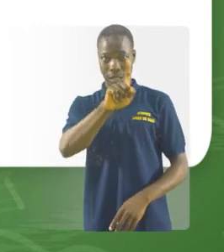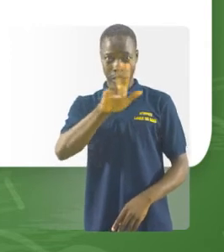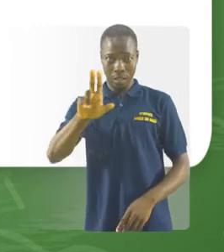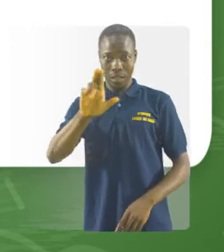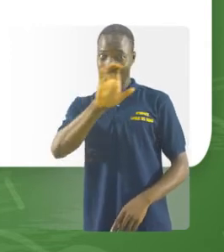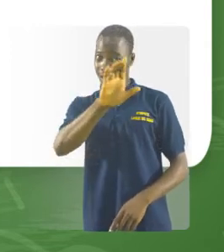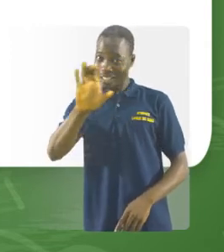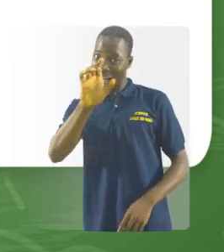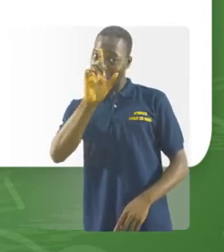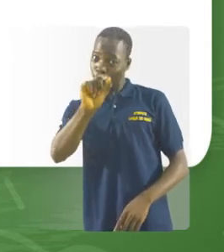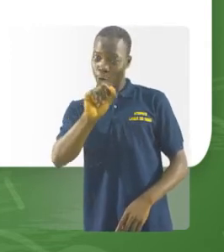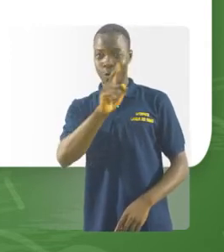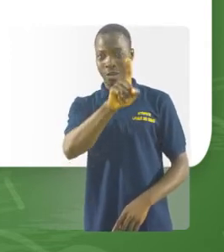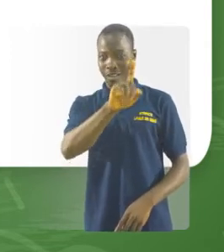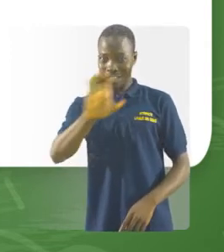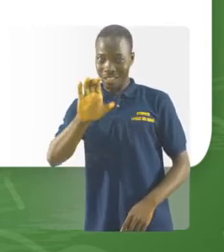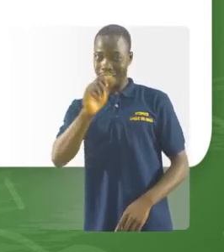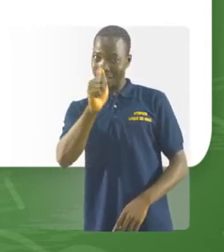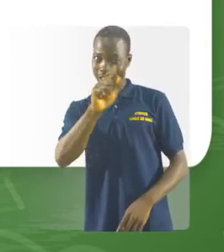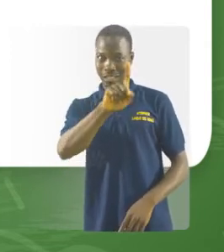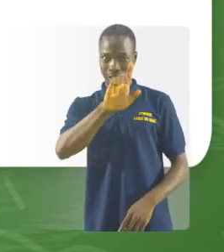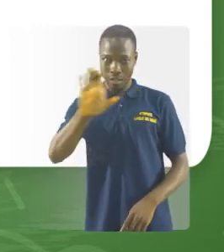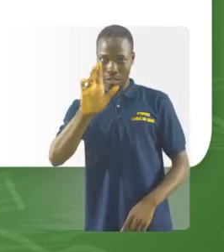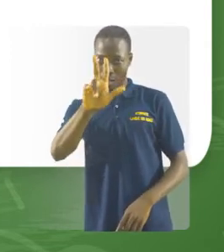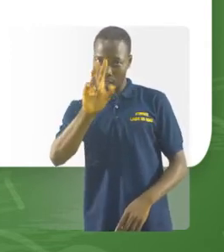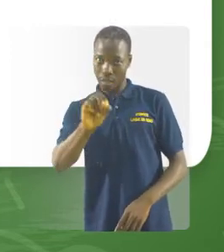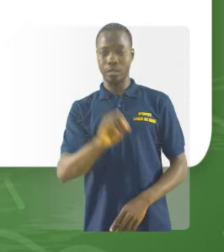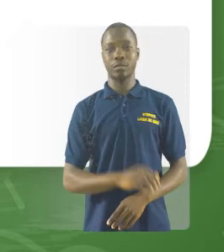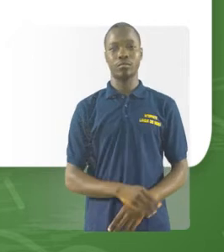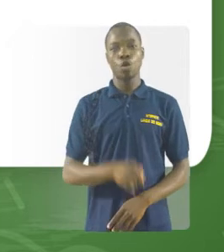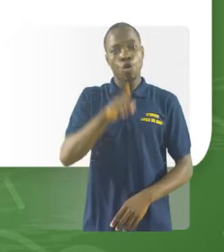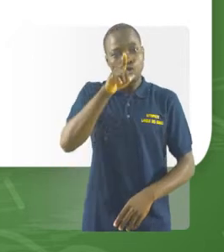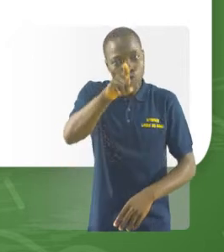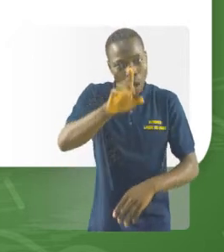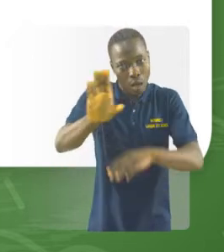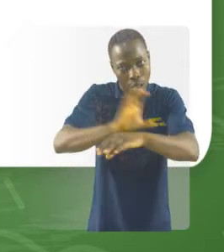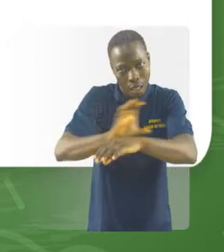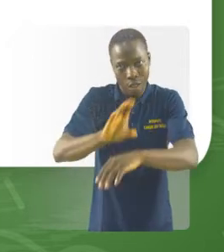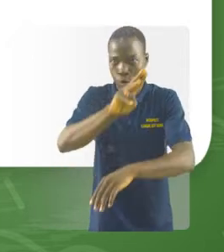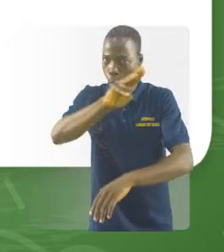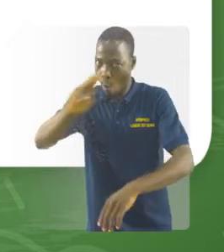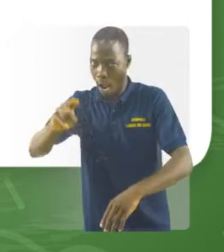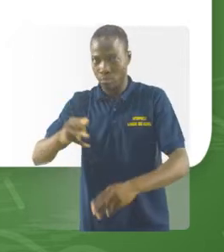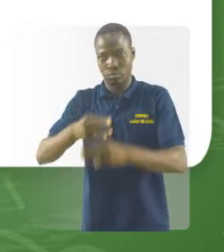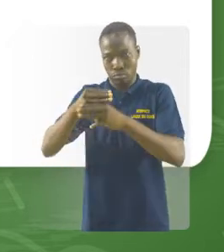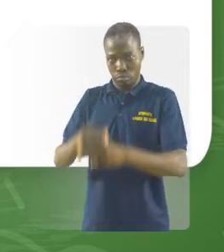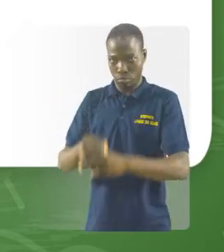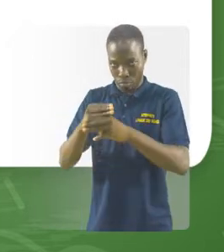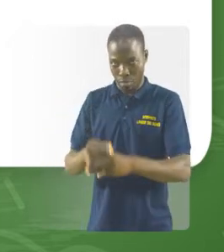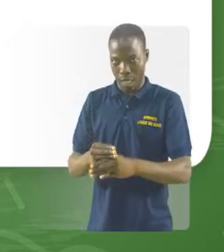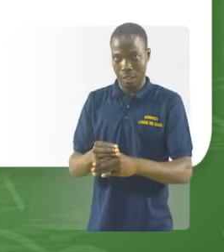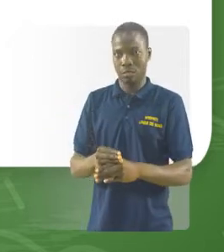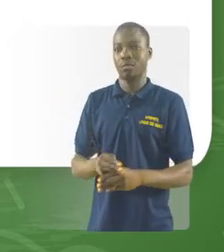120, 110 et 130. Calcule la moyenne de la série des masses.